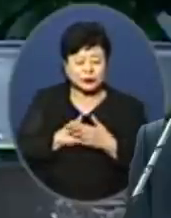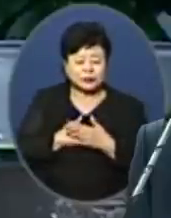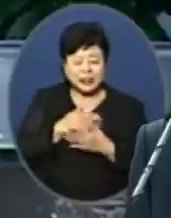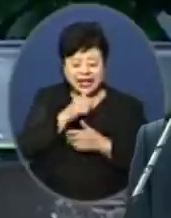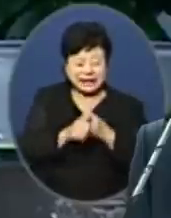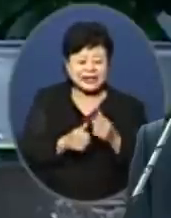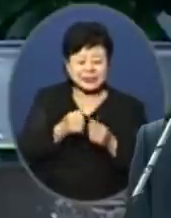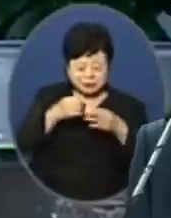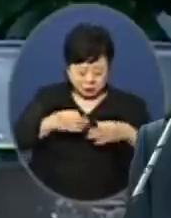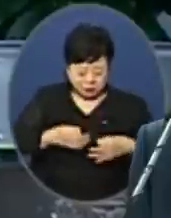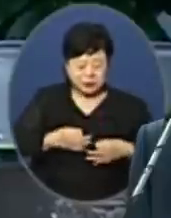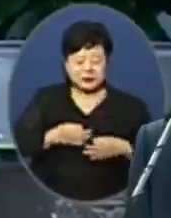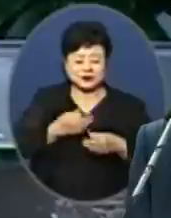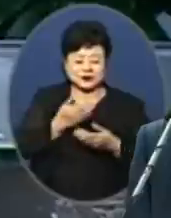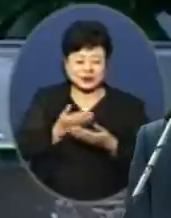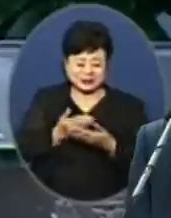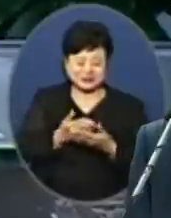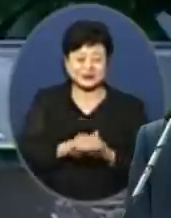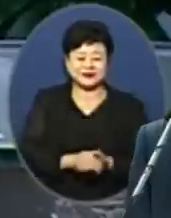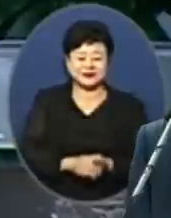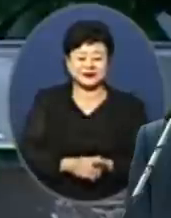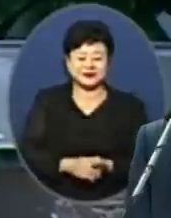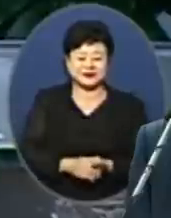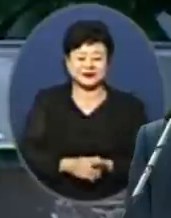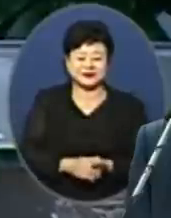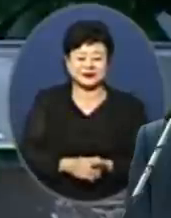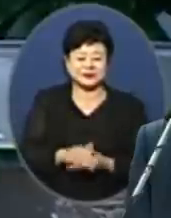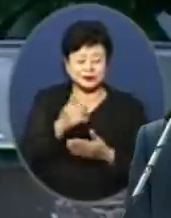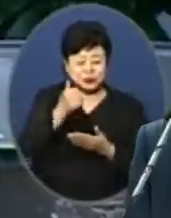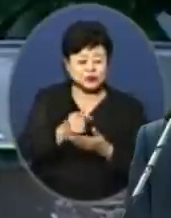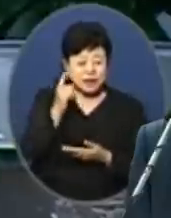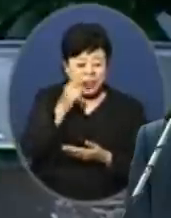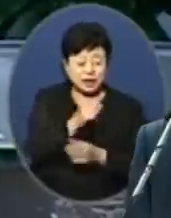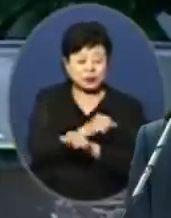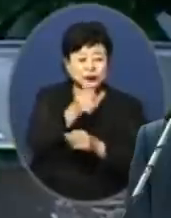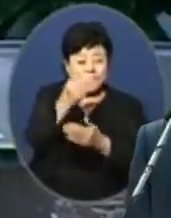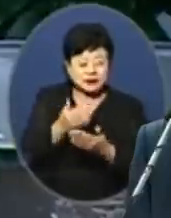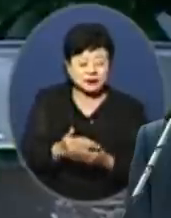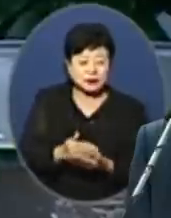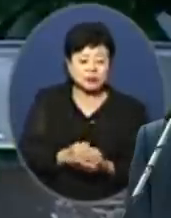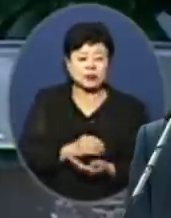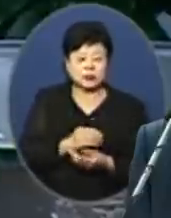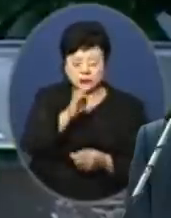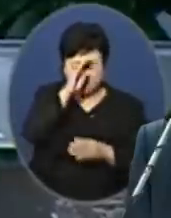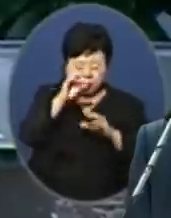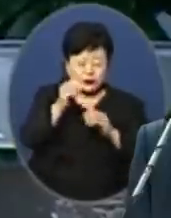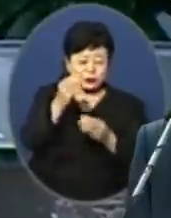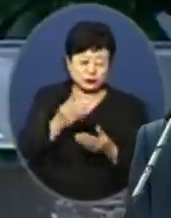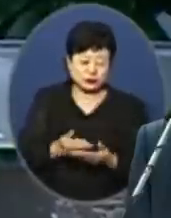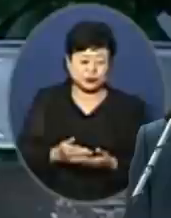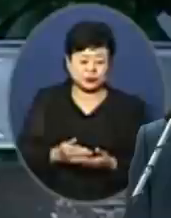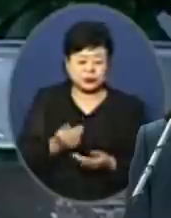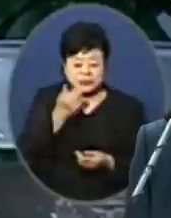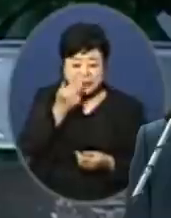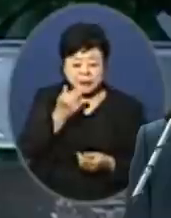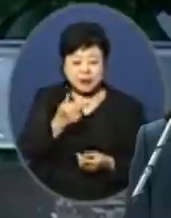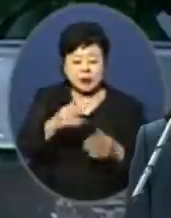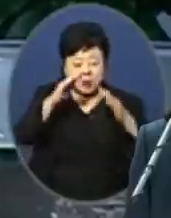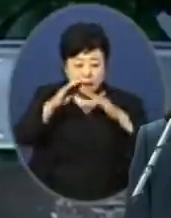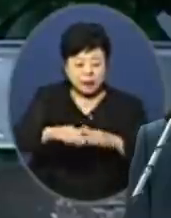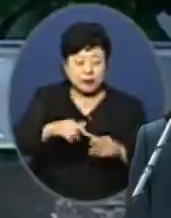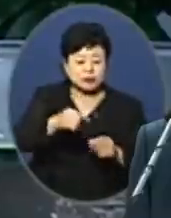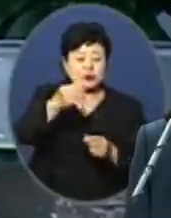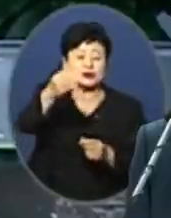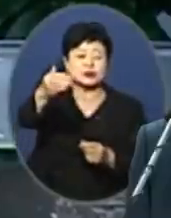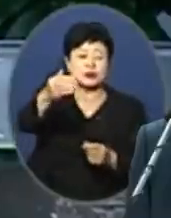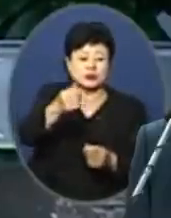하나님이 보시도록 하십시오 모든 죄악을 사하시고 모든 병을 고치시고 내 생명을